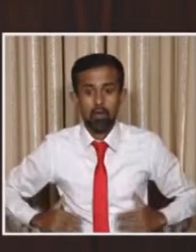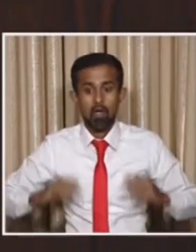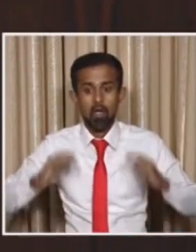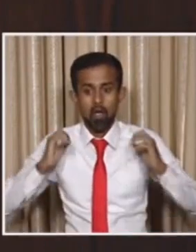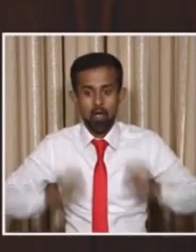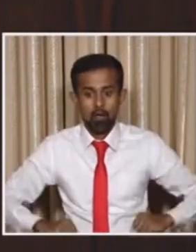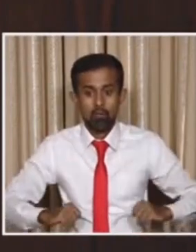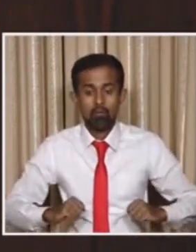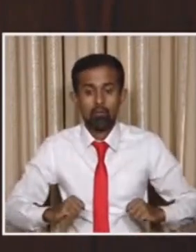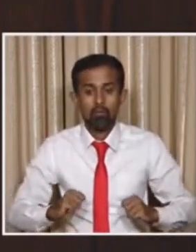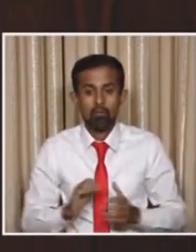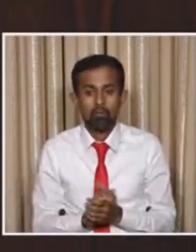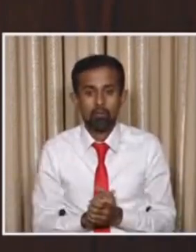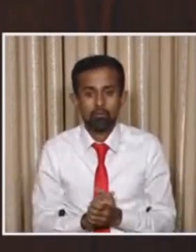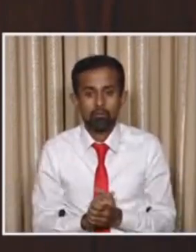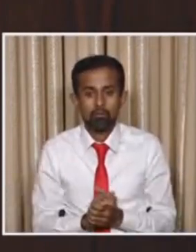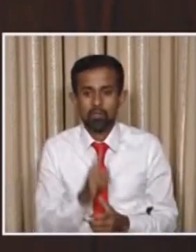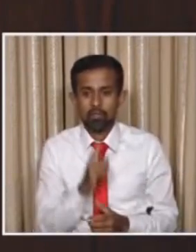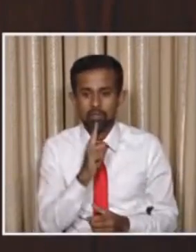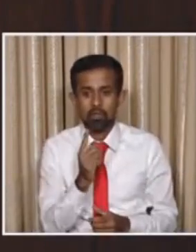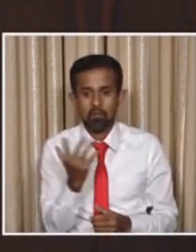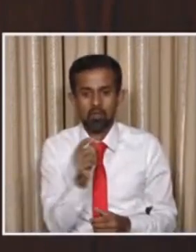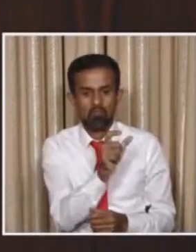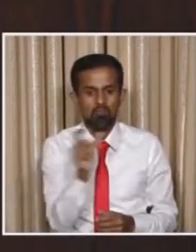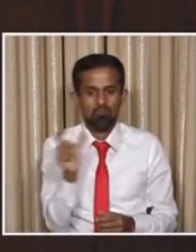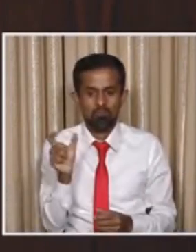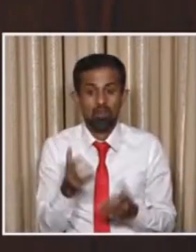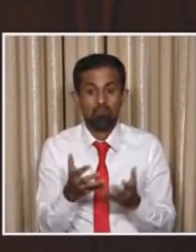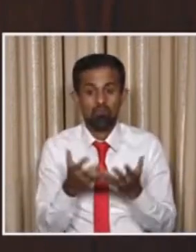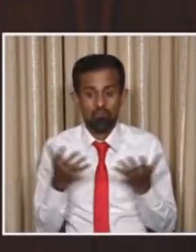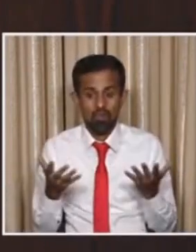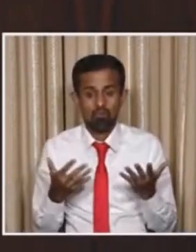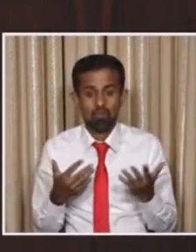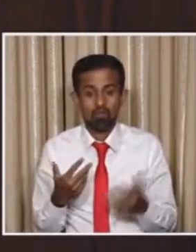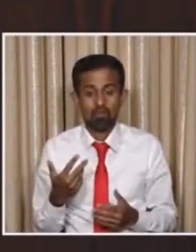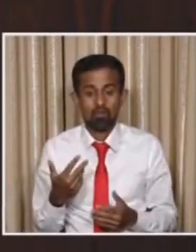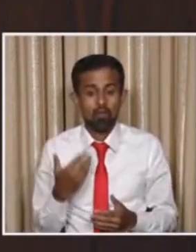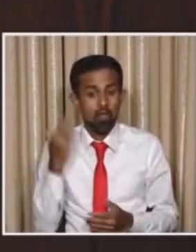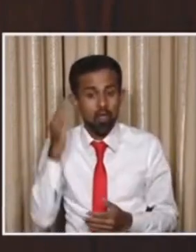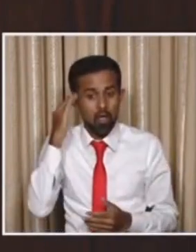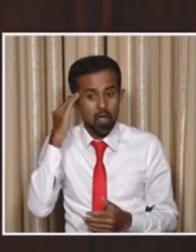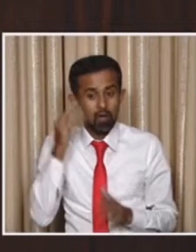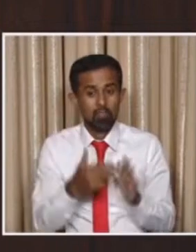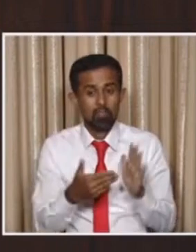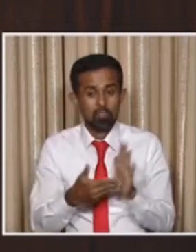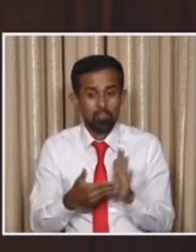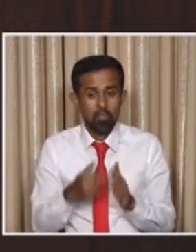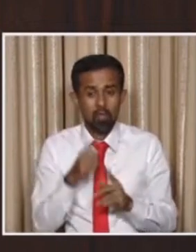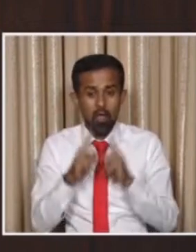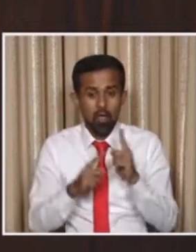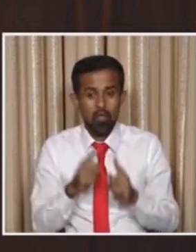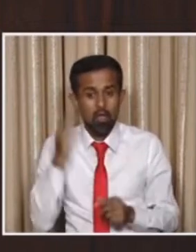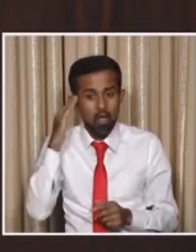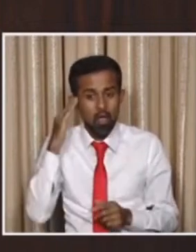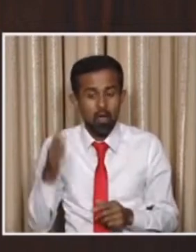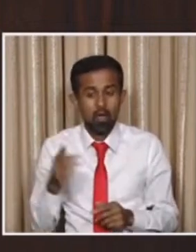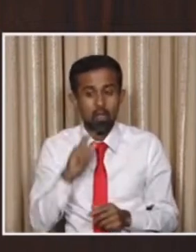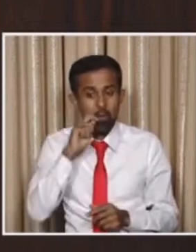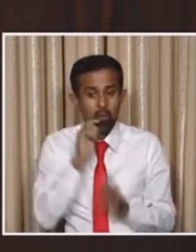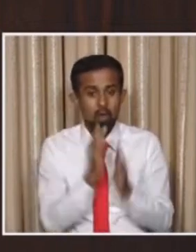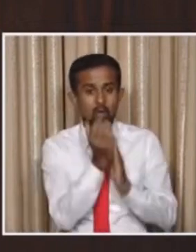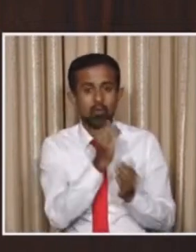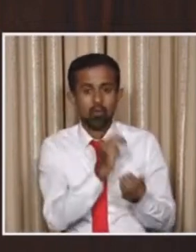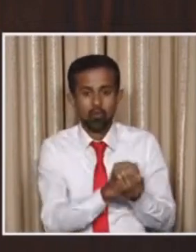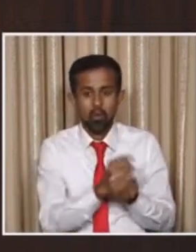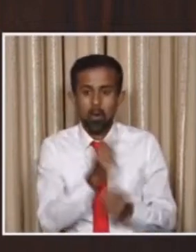තව මේ කියන්න බැරි වචන ගණනාවක් කිය කියා අපිට කතා මේ කාන්තා හිංසනය ගැන කතා කරනොත් මේ කාන්තාවන්ගෙන් පුරුෂ අයිතීන් ආරක්ෂා කරගන්න